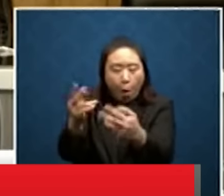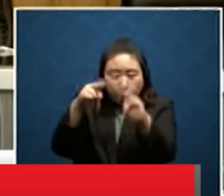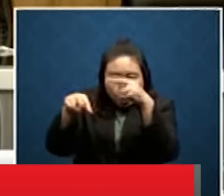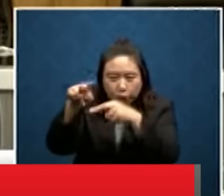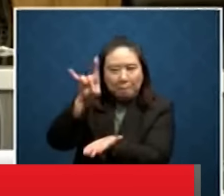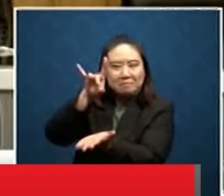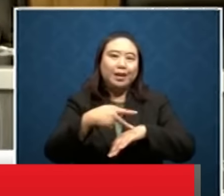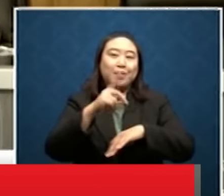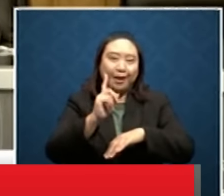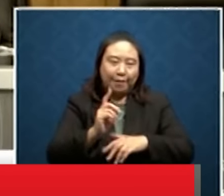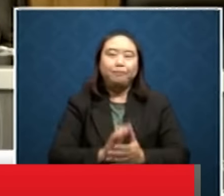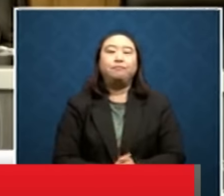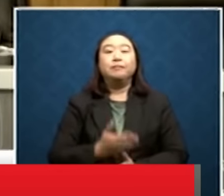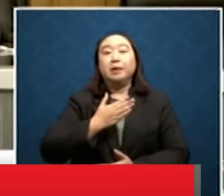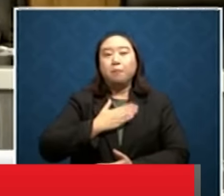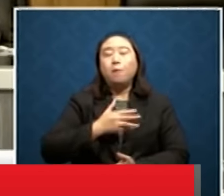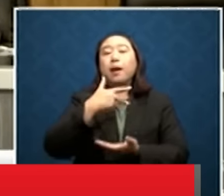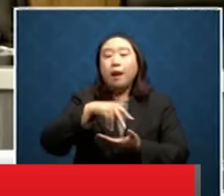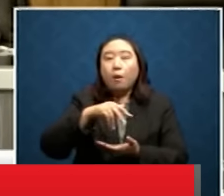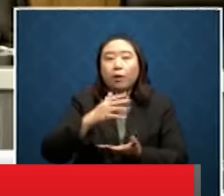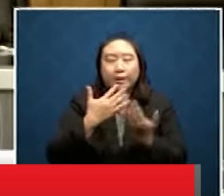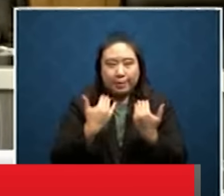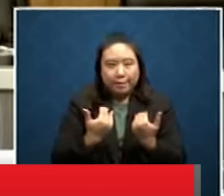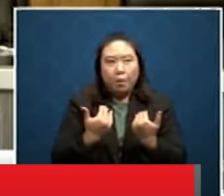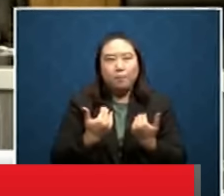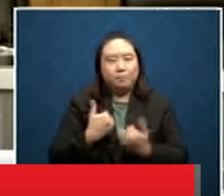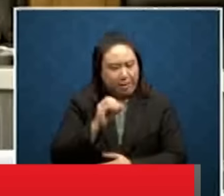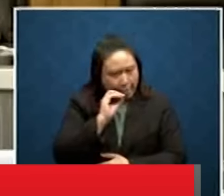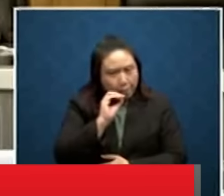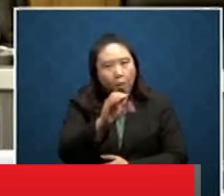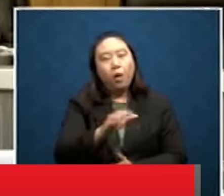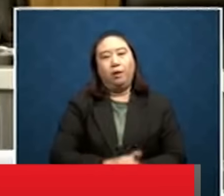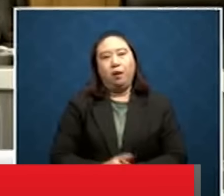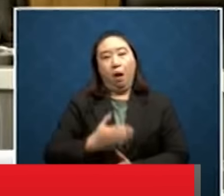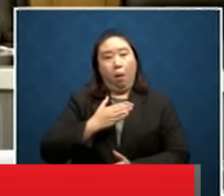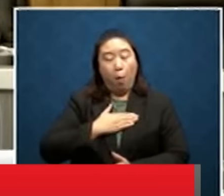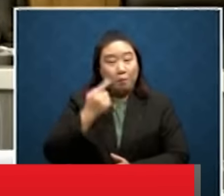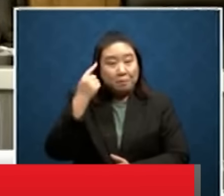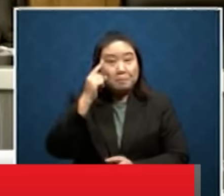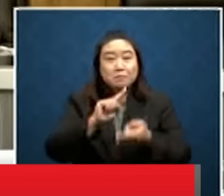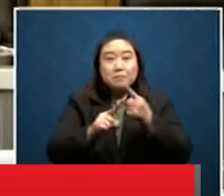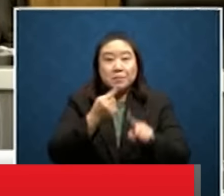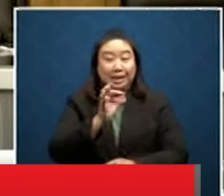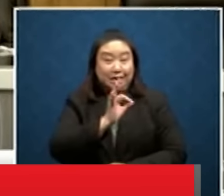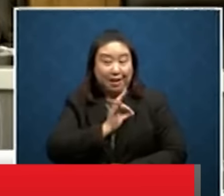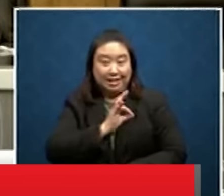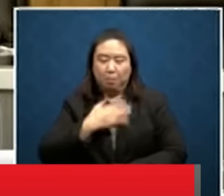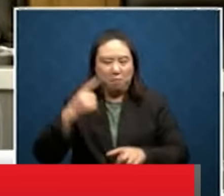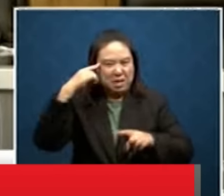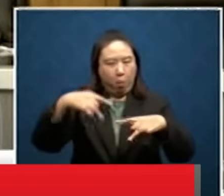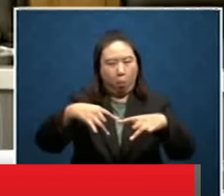ครับท่านประธานครับที่ผมกราบเรียนผมผมพยายามจะยืนยันนะครับผมไม่ได้ขัดแย้งกับกับท่าน